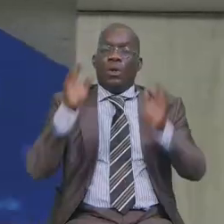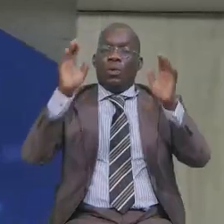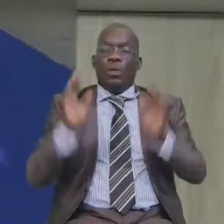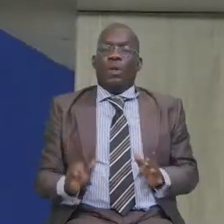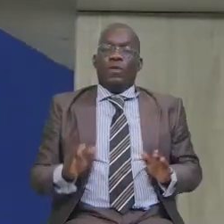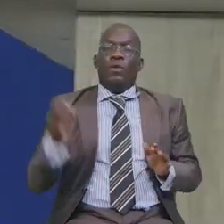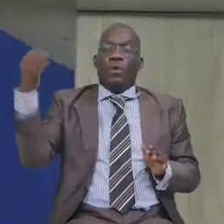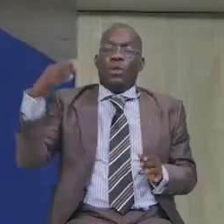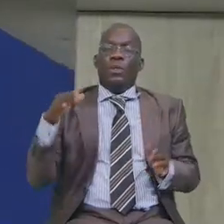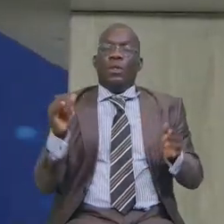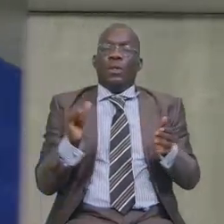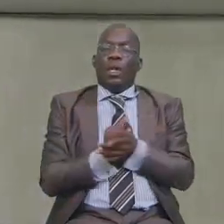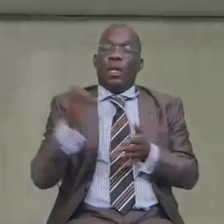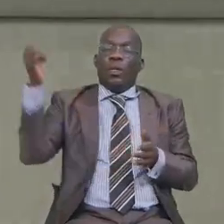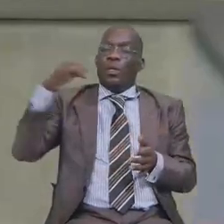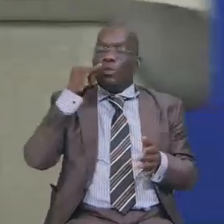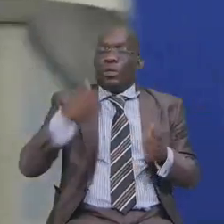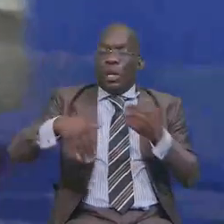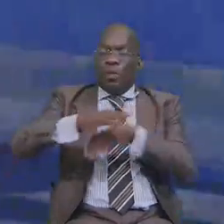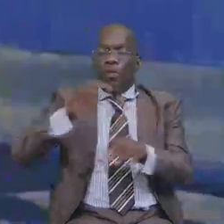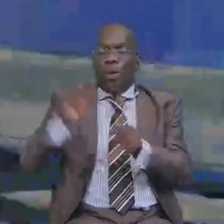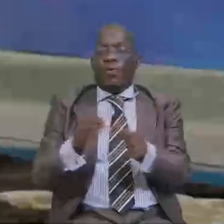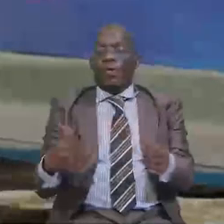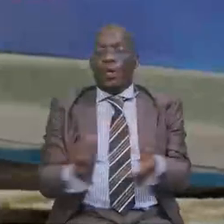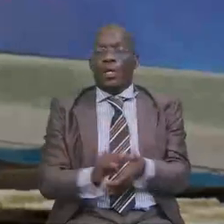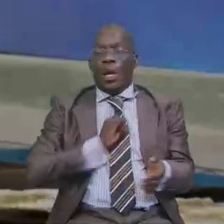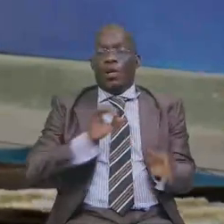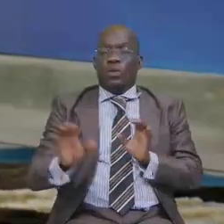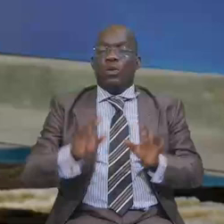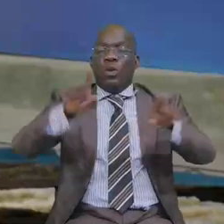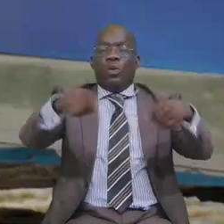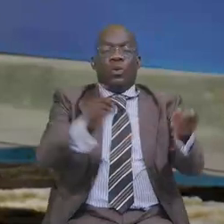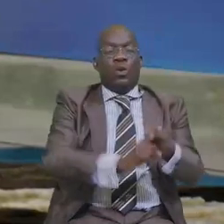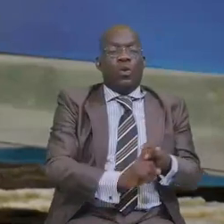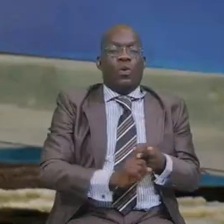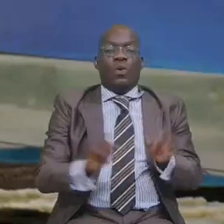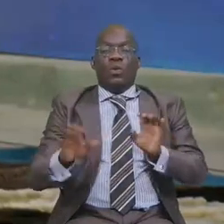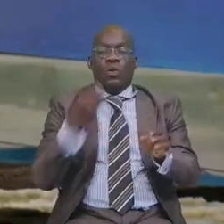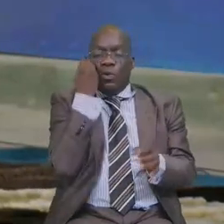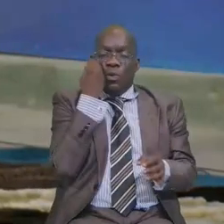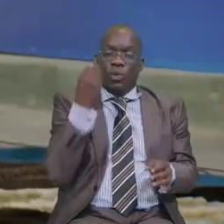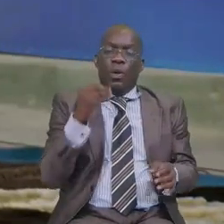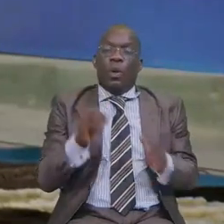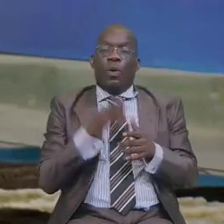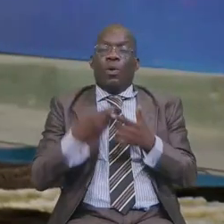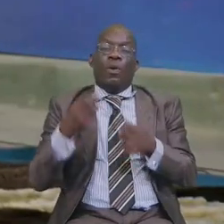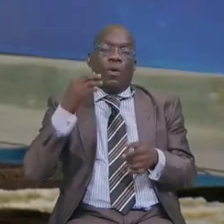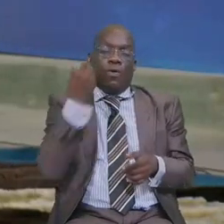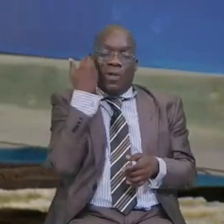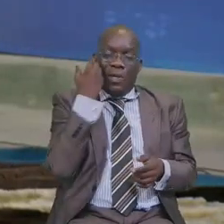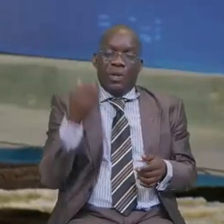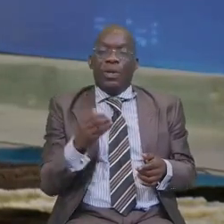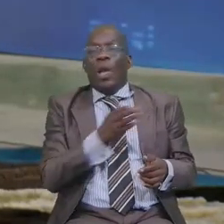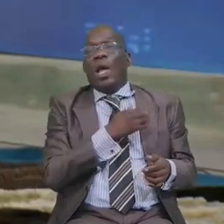et cette grâce va au-delà de tout ce que je peux faire. Et il va commettre l'adultère ou la fornication. Et il revient au Dieu de